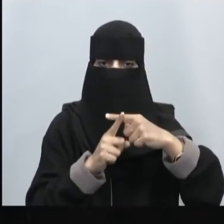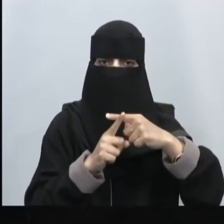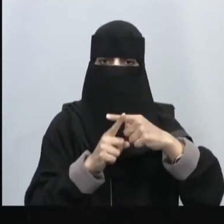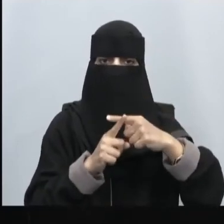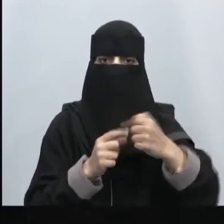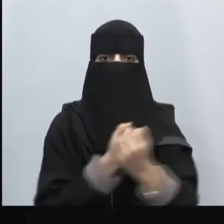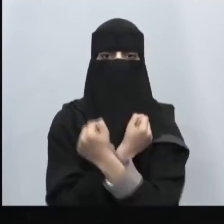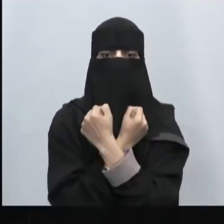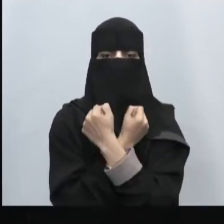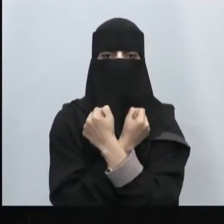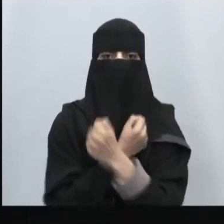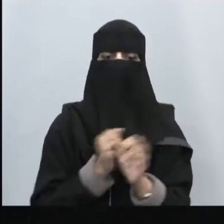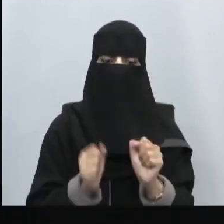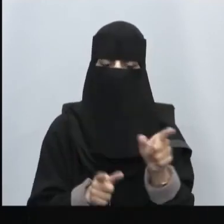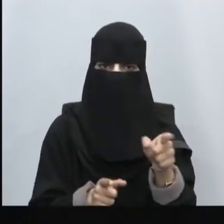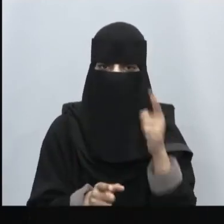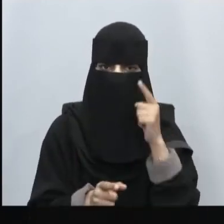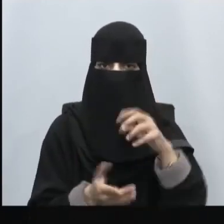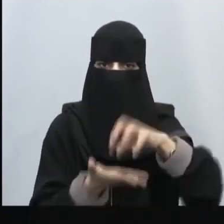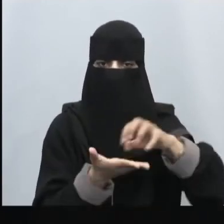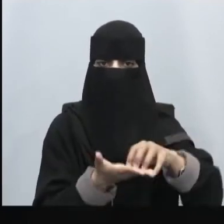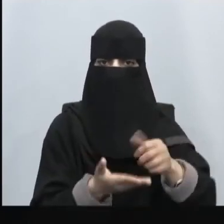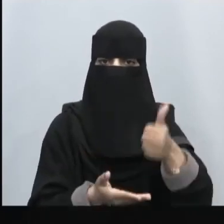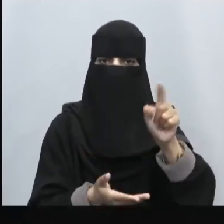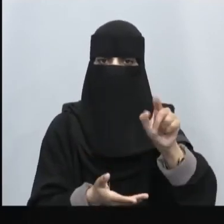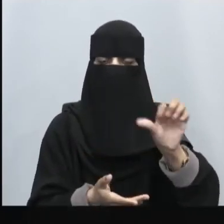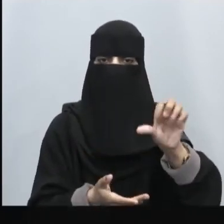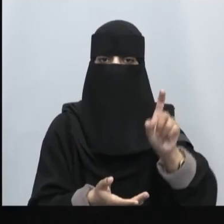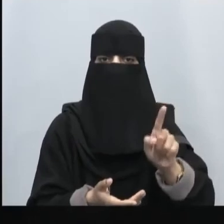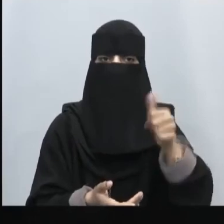في غرب قاره اوروبا في تلك الفتره التاريخيه